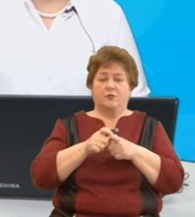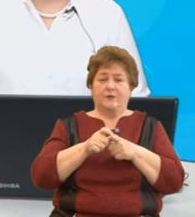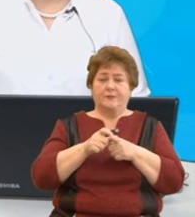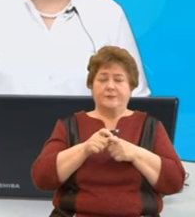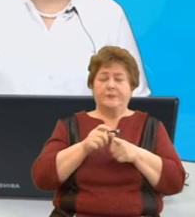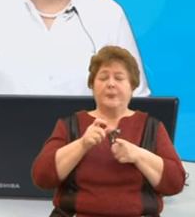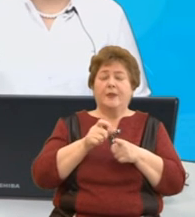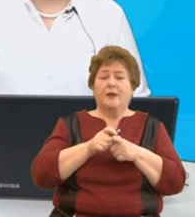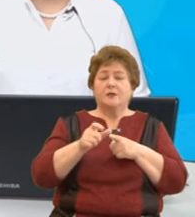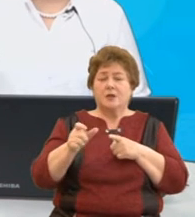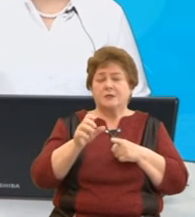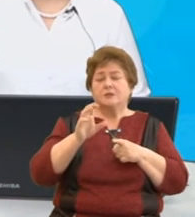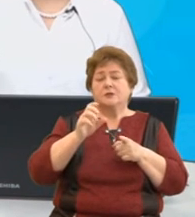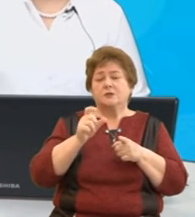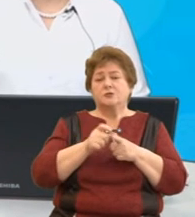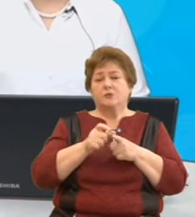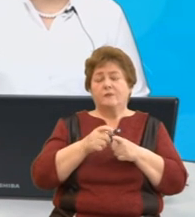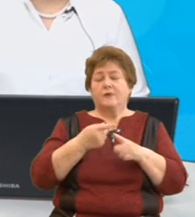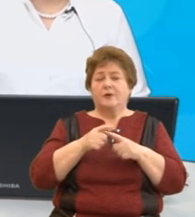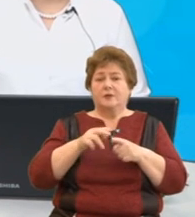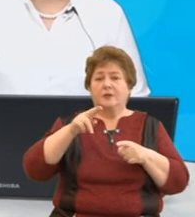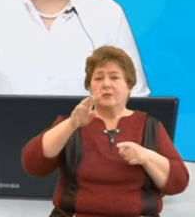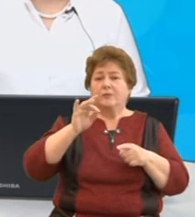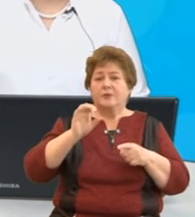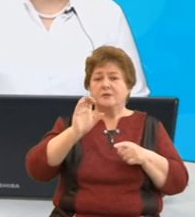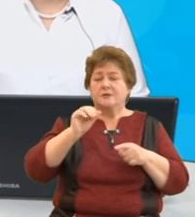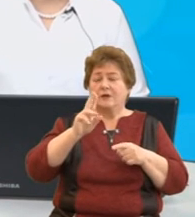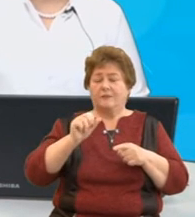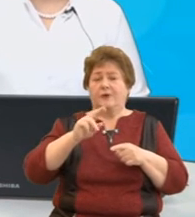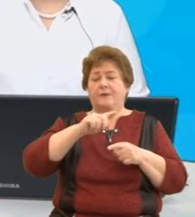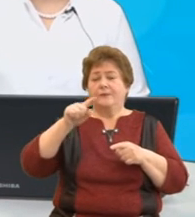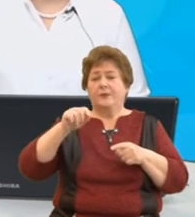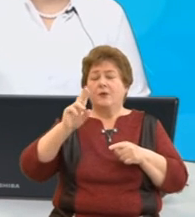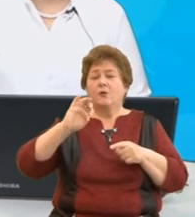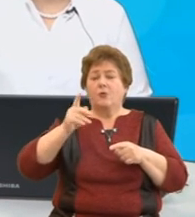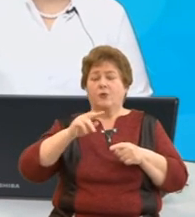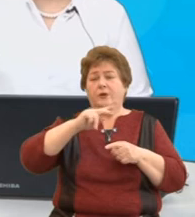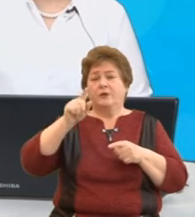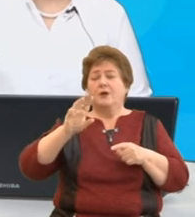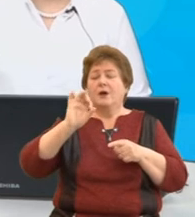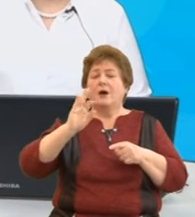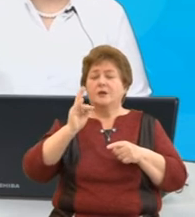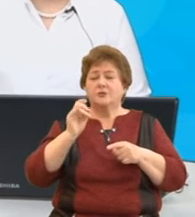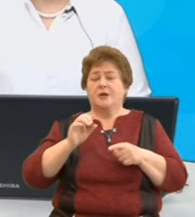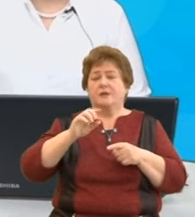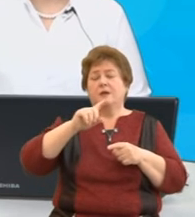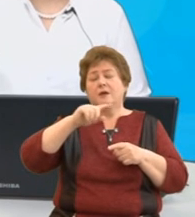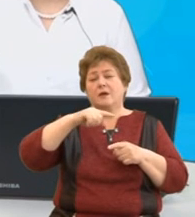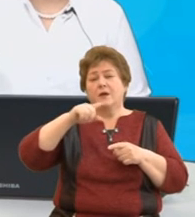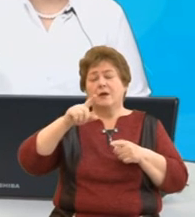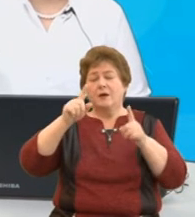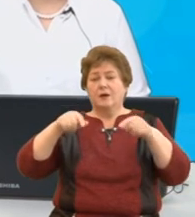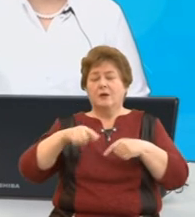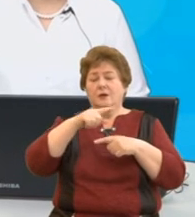части слова это приставка кури окончании суффикс и